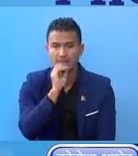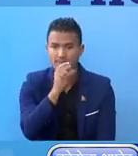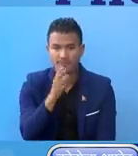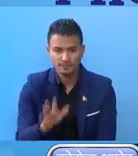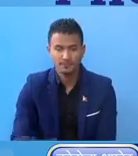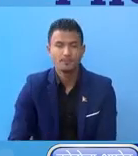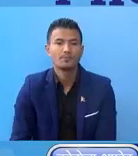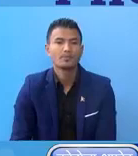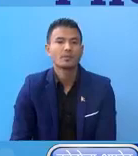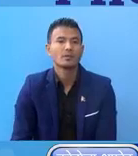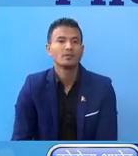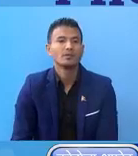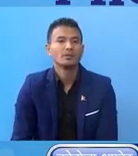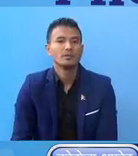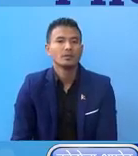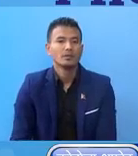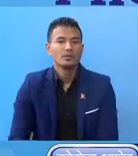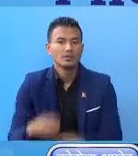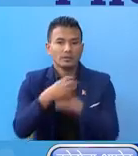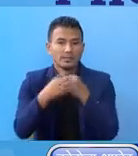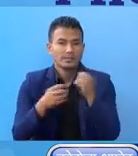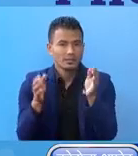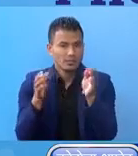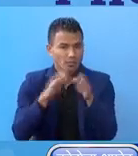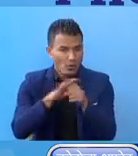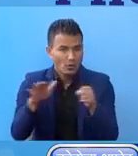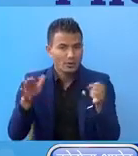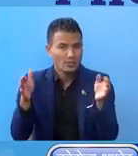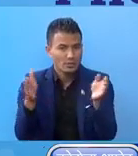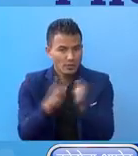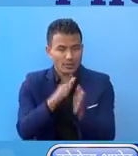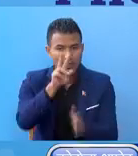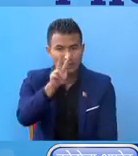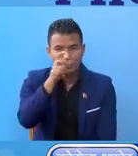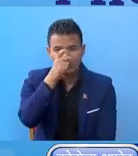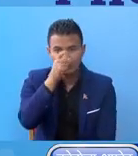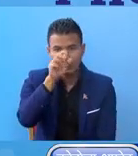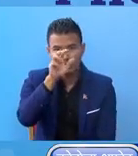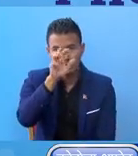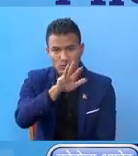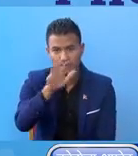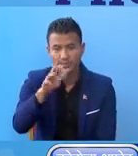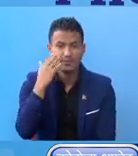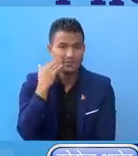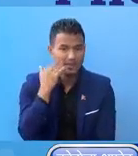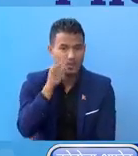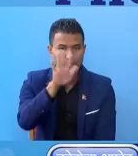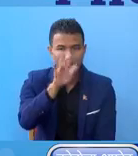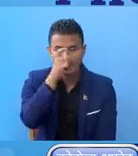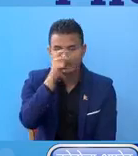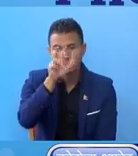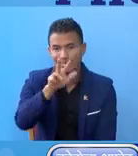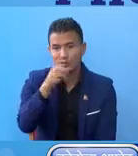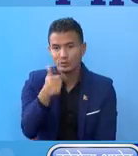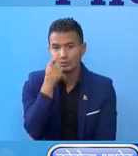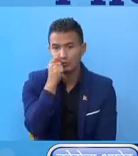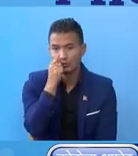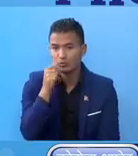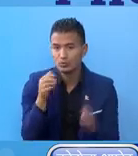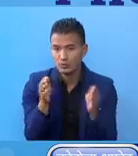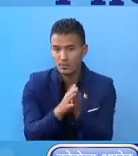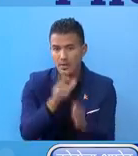भनेछु, माफ गर्नुहोला। देशभरिको जम्मा 279 महिला र 586